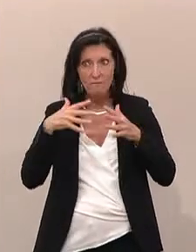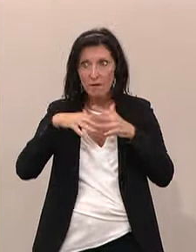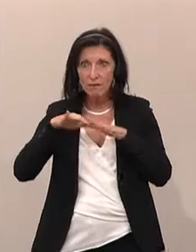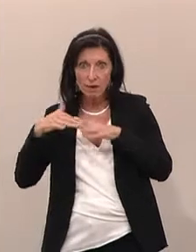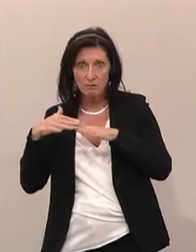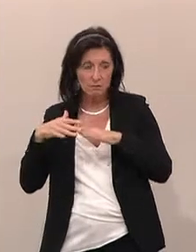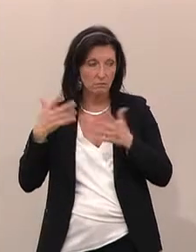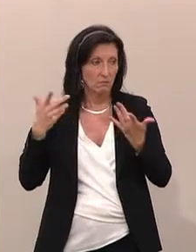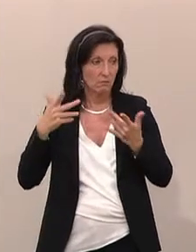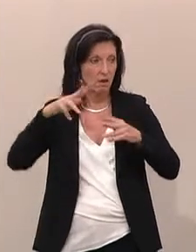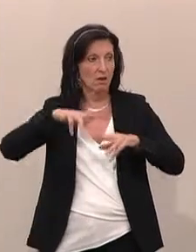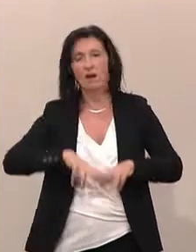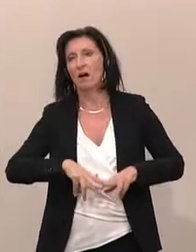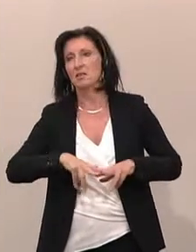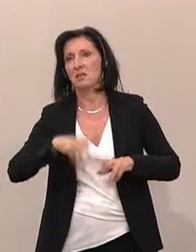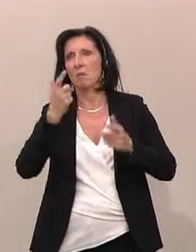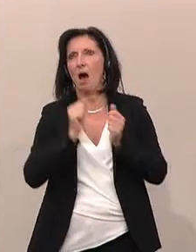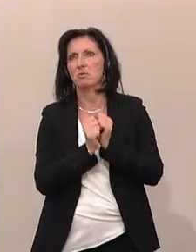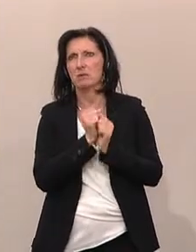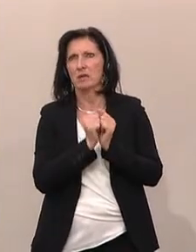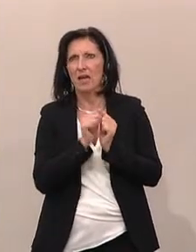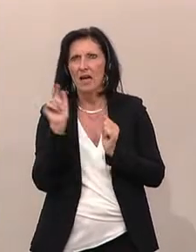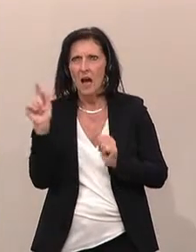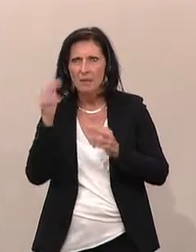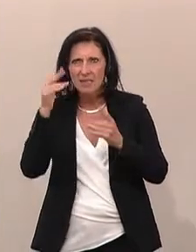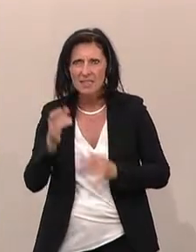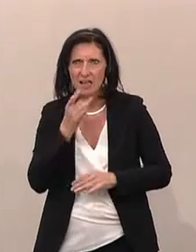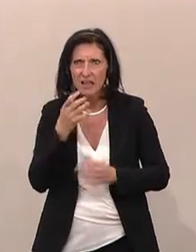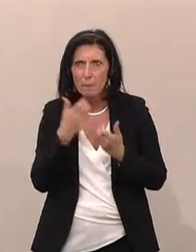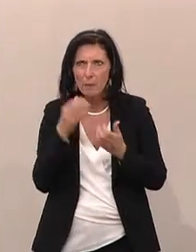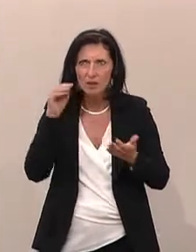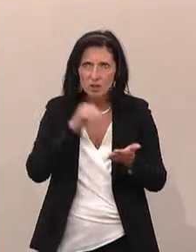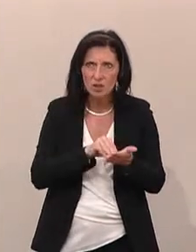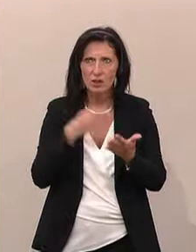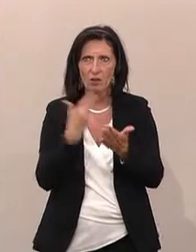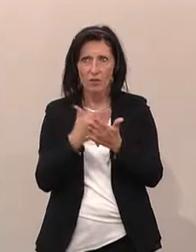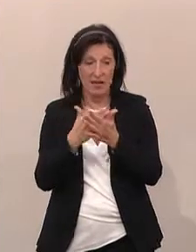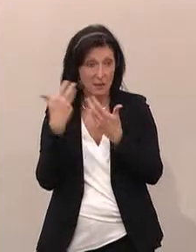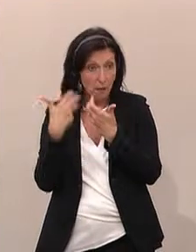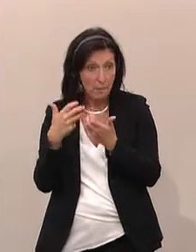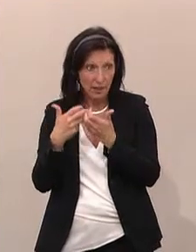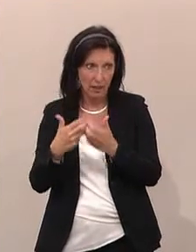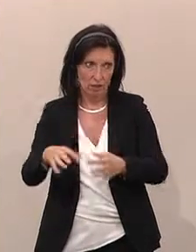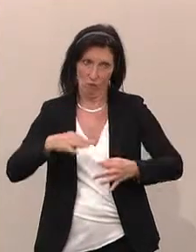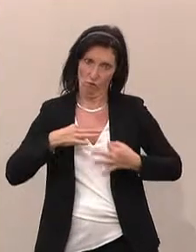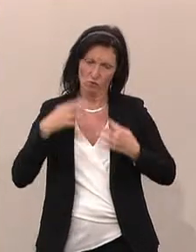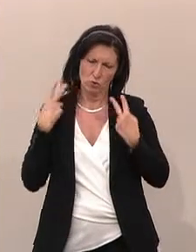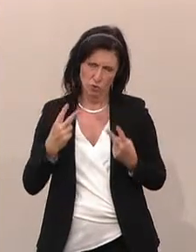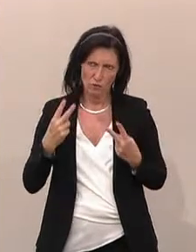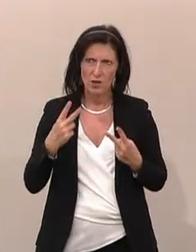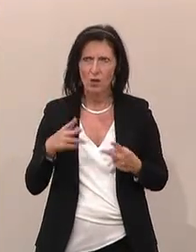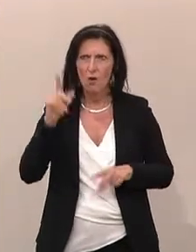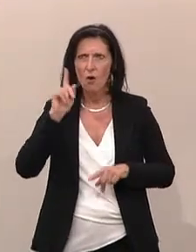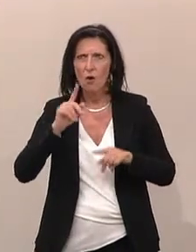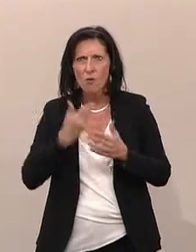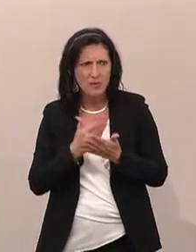über einen Dreisatz irgendwo herrechnen, aber diese genaue Zahl siehst du genau in diesem Bericht. Und darum sind diese Berichte für uns in unserer Arbeit so wichtig. Und darum tut es mir auch manchmal